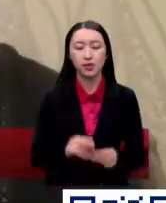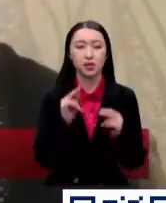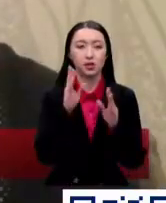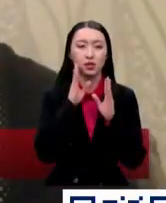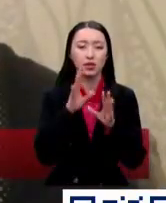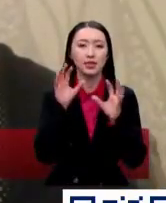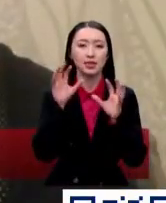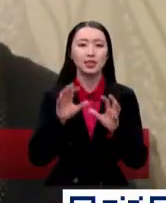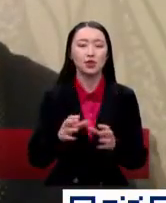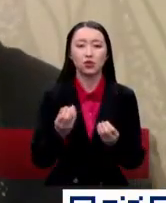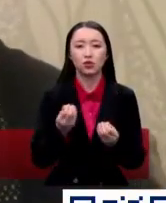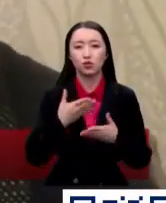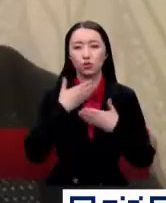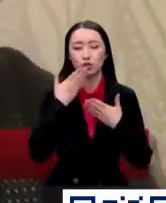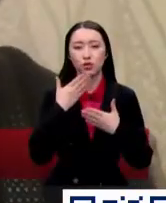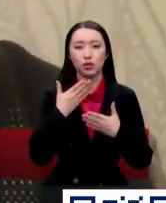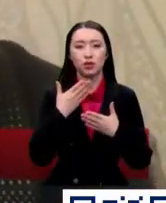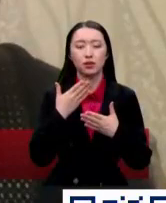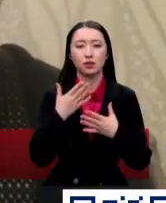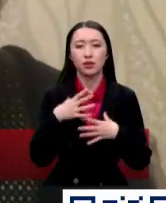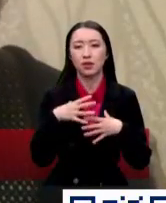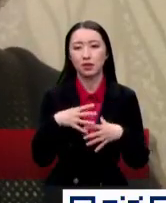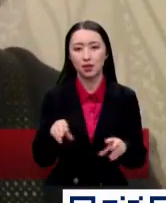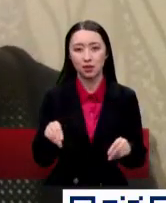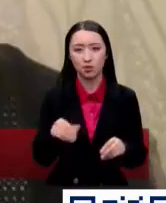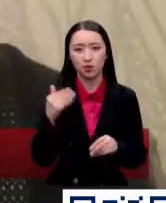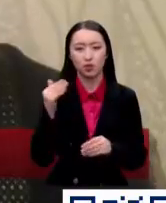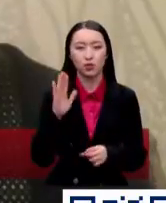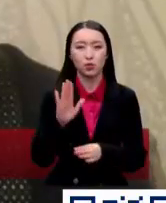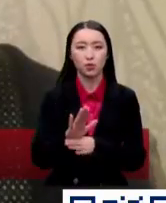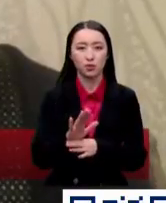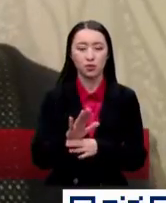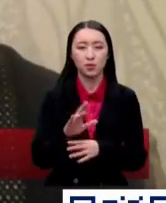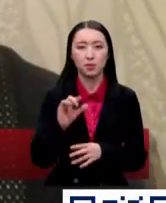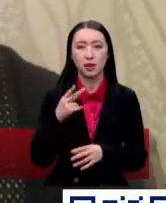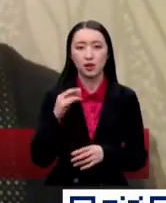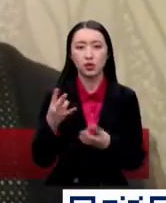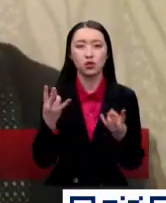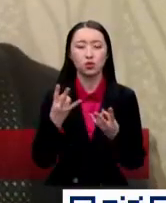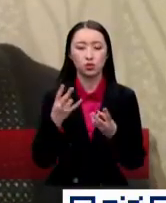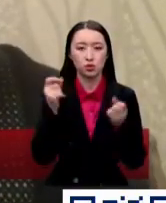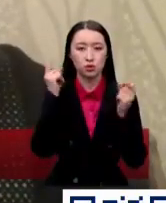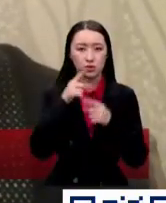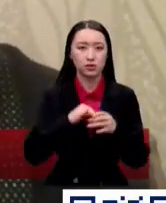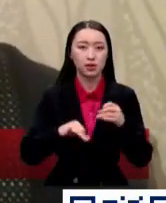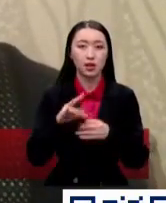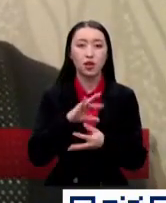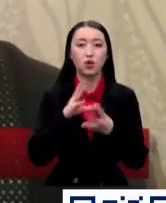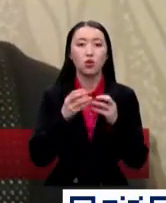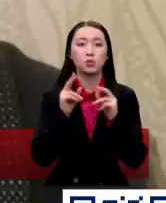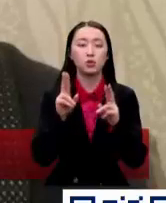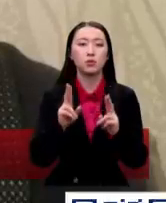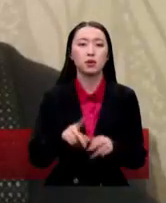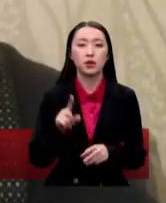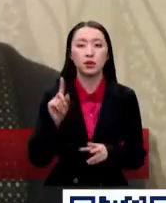законов этих еще не читал, указов президента Байдена. Тут с ними надо разбираться. Но общее правило, вот в том числе,